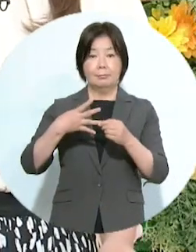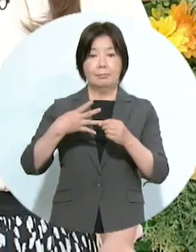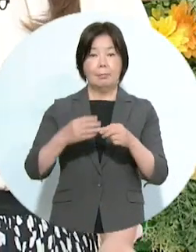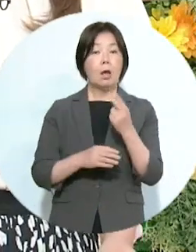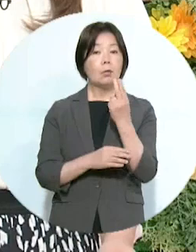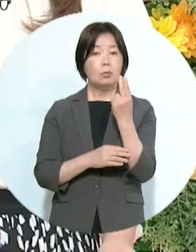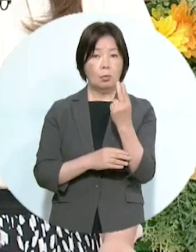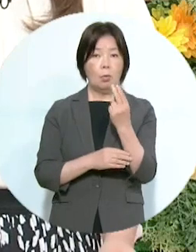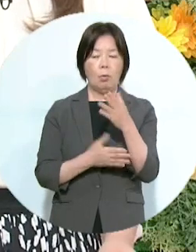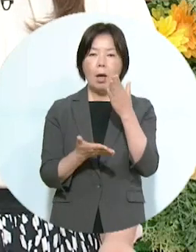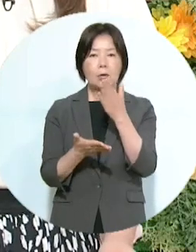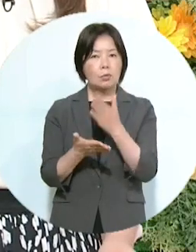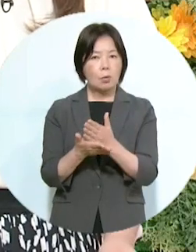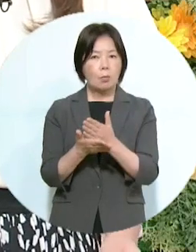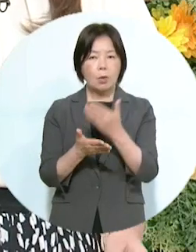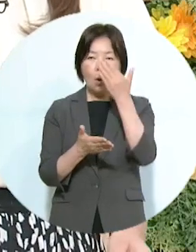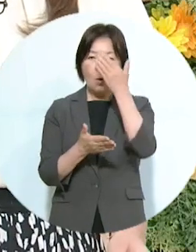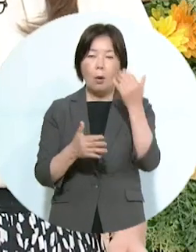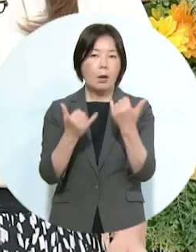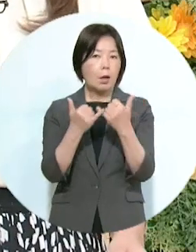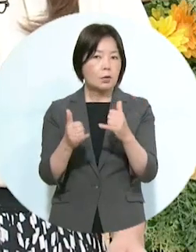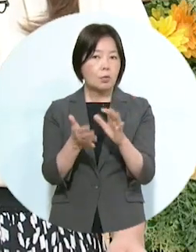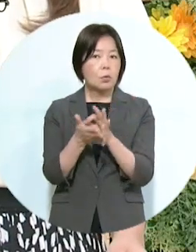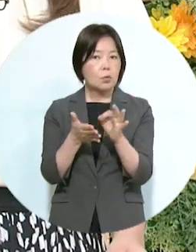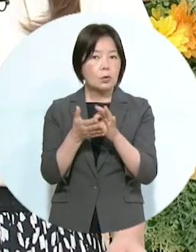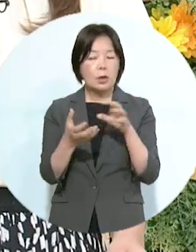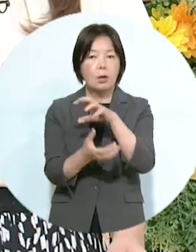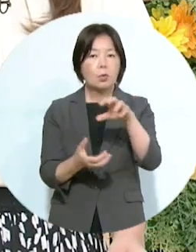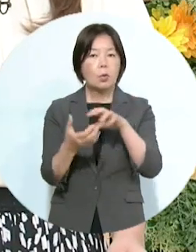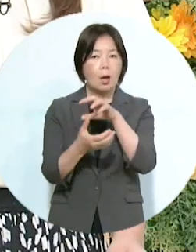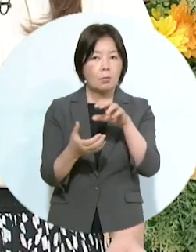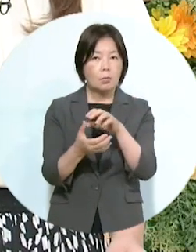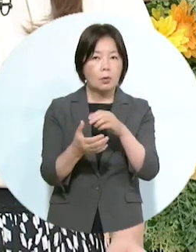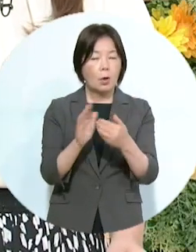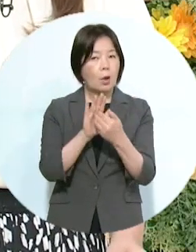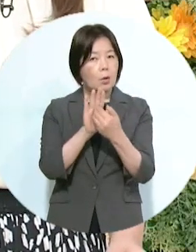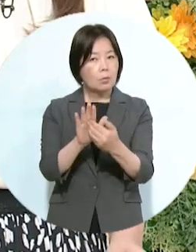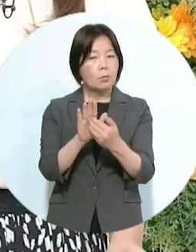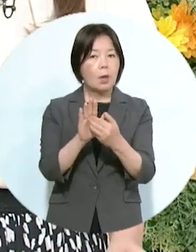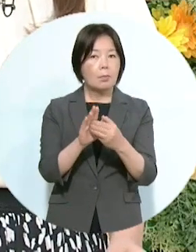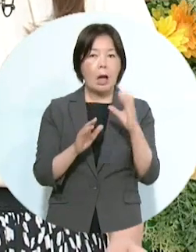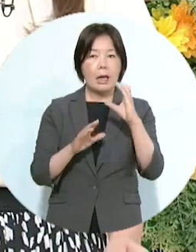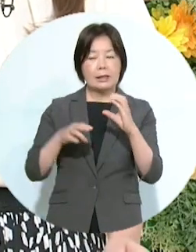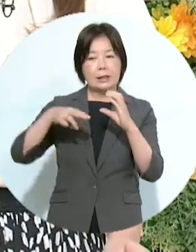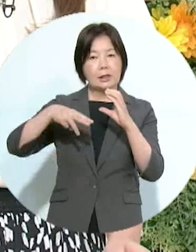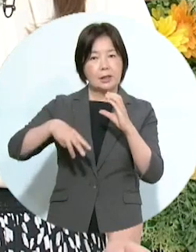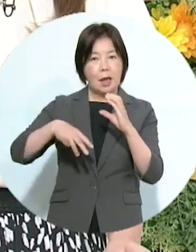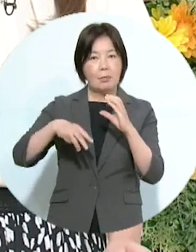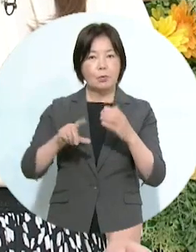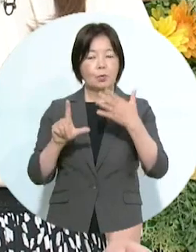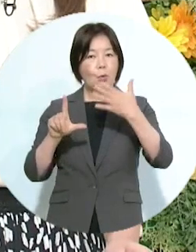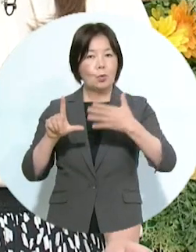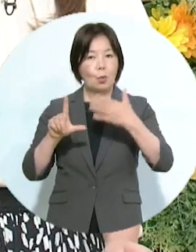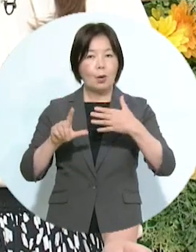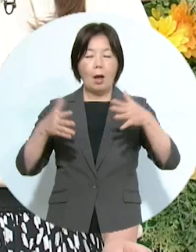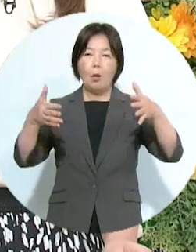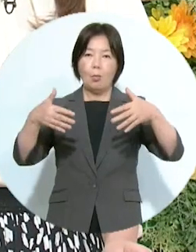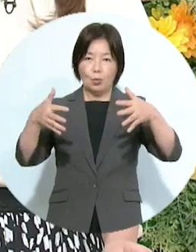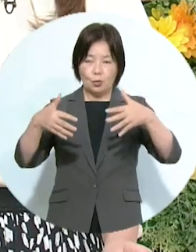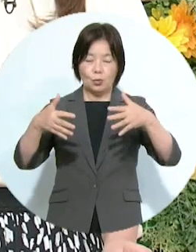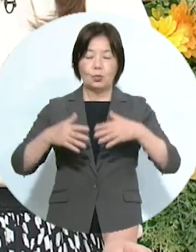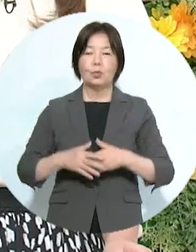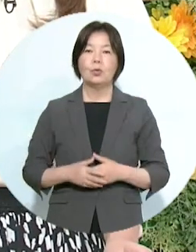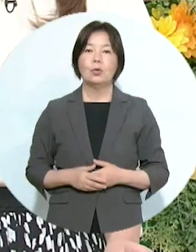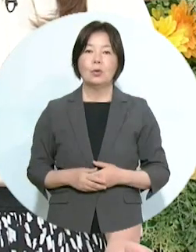都はストップ若者の消費者トラブル CM シナリオ動画コンテストの作品を募集しています。